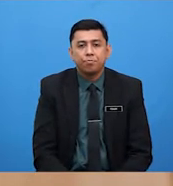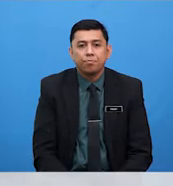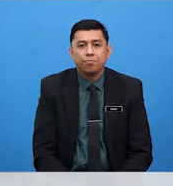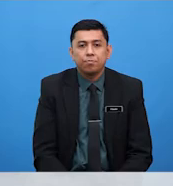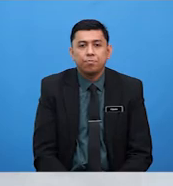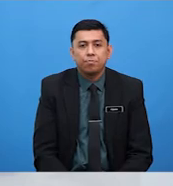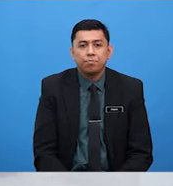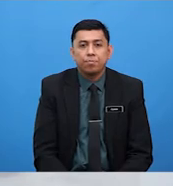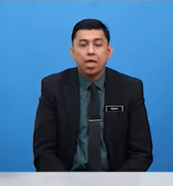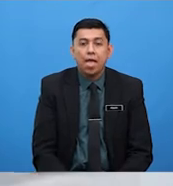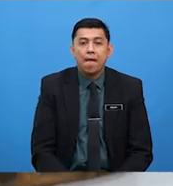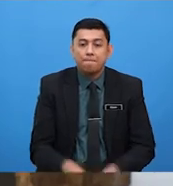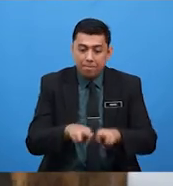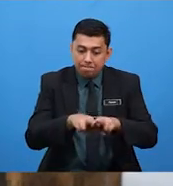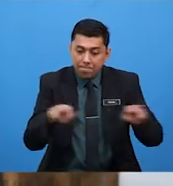pembaris panjang,